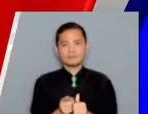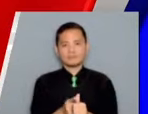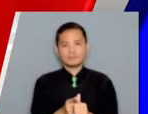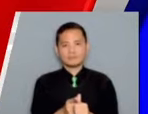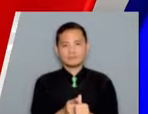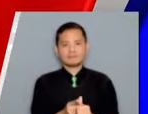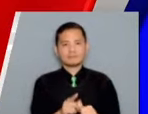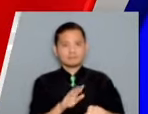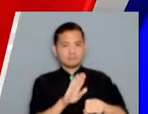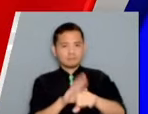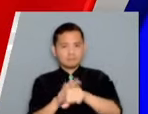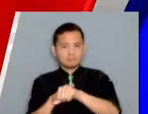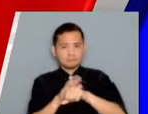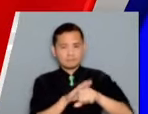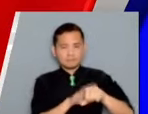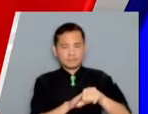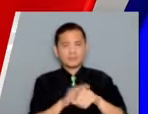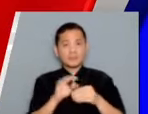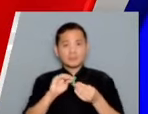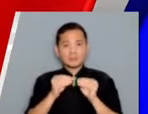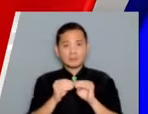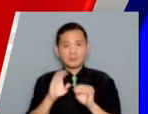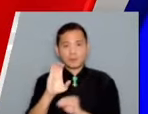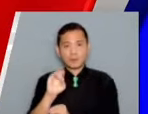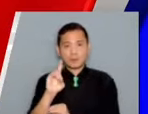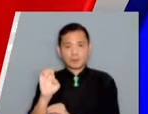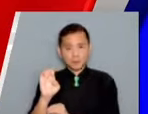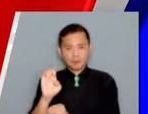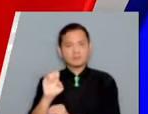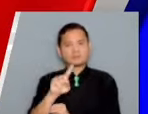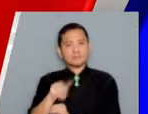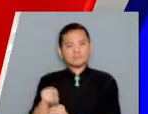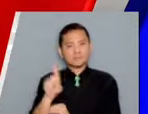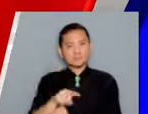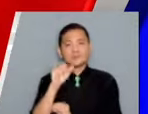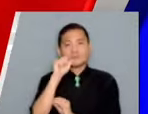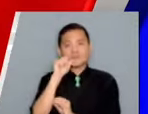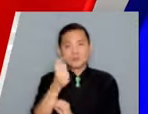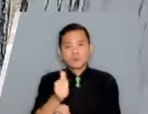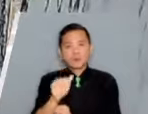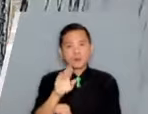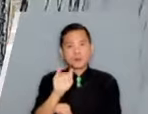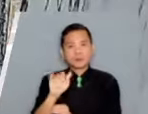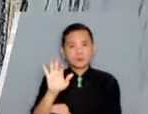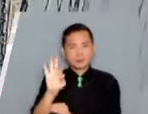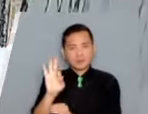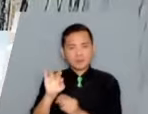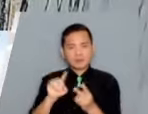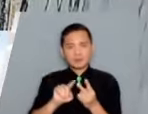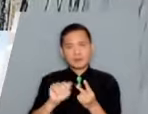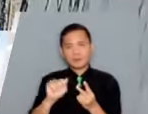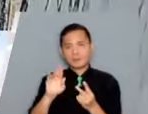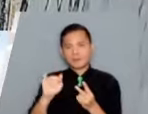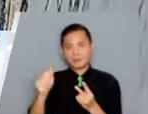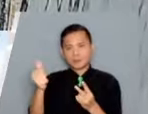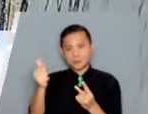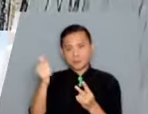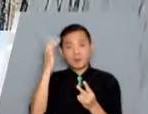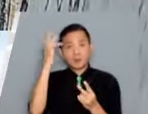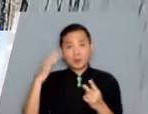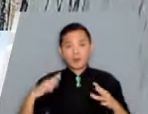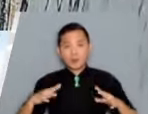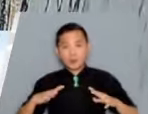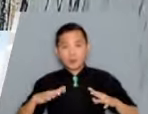coding ng Metro Manila Development Authority bukas April 9 at sa Miyerkules April 10. Holiday kasi bukas para sa Araw ng Kagitingan at